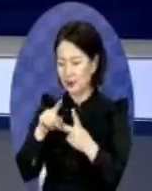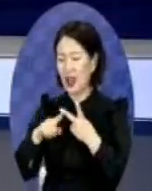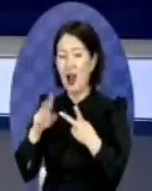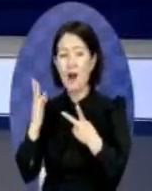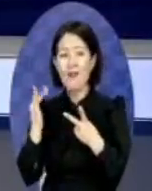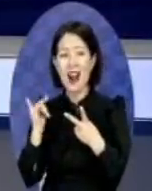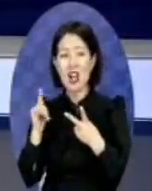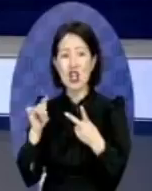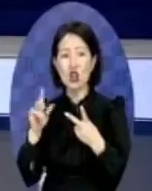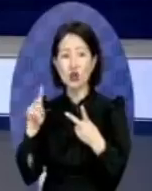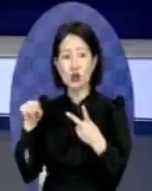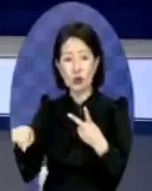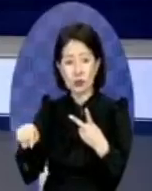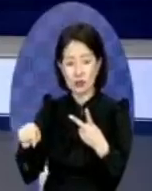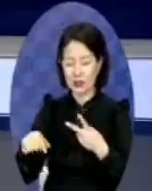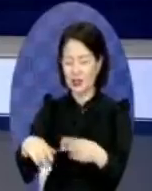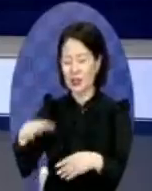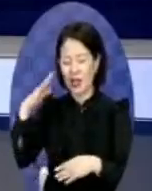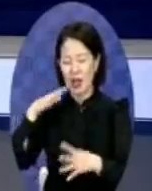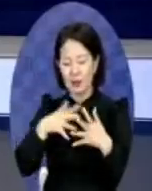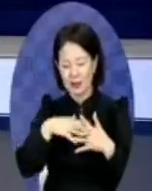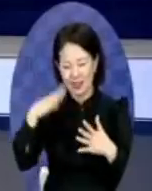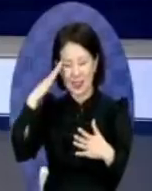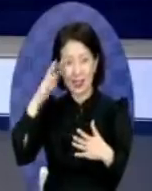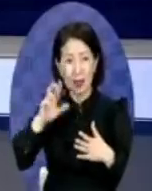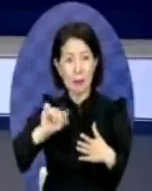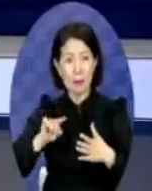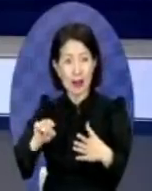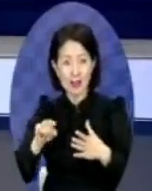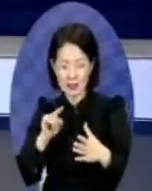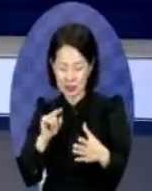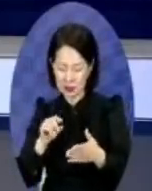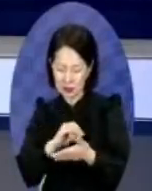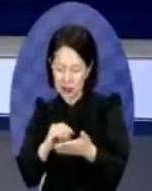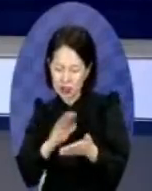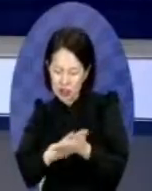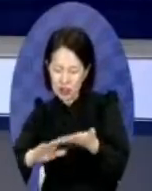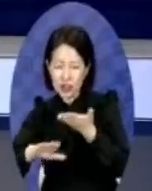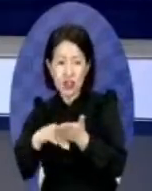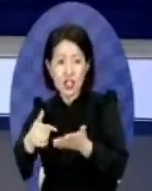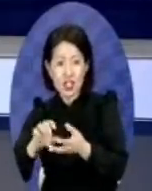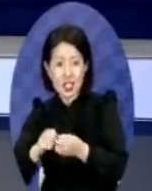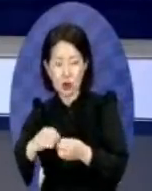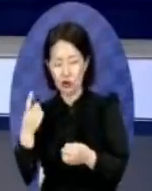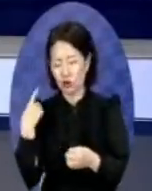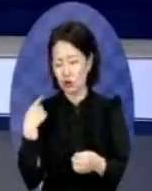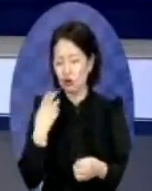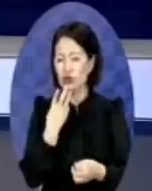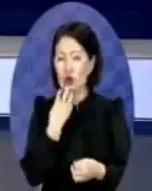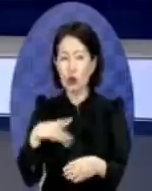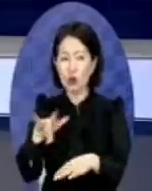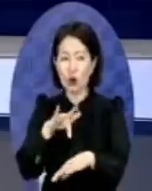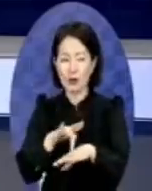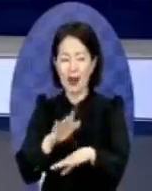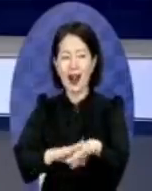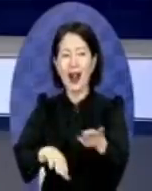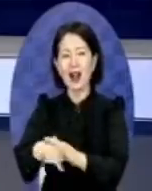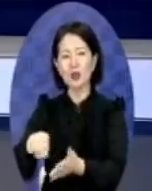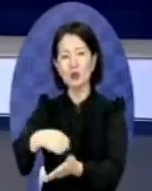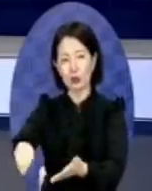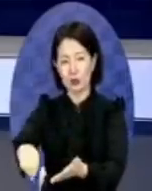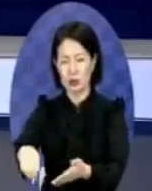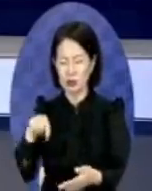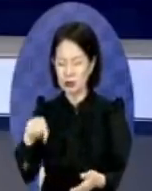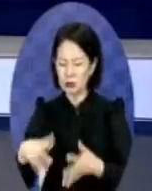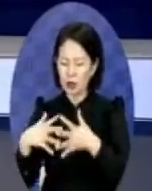байрлаж байгаа Америкийн цэргийн баазын зардлыг харилцан гаргах тухай шинчилсэн гэрээнд өчигдөр Сөүл хотноо гар хүсэг зурлаа. За энэхүү гэрээ ёсоор Америкийн нэгдсэн